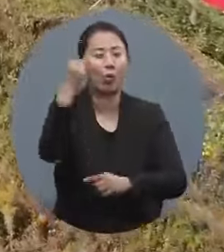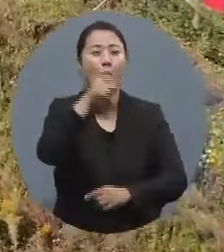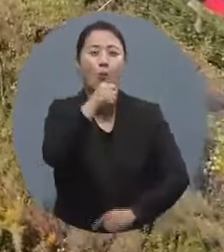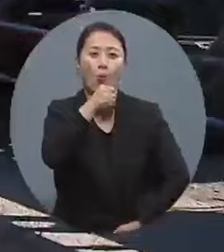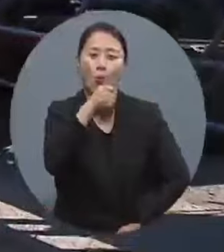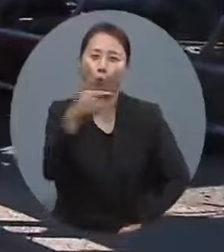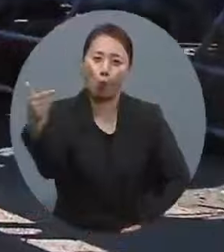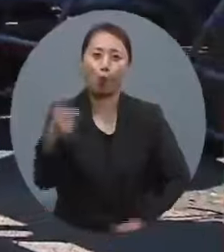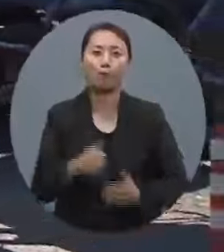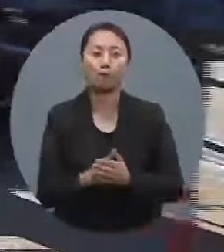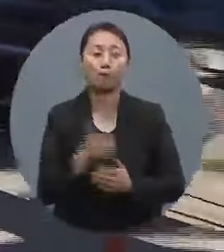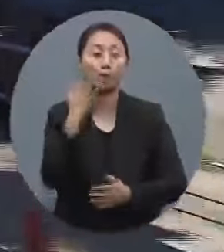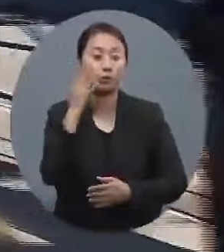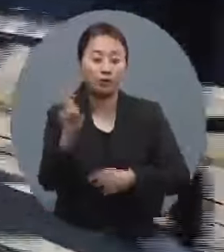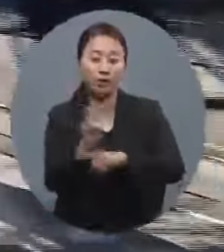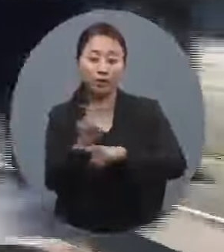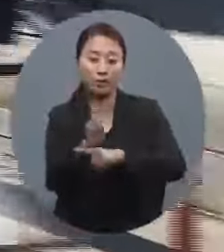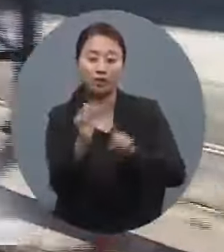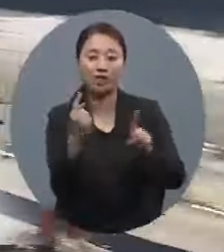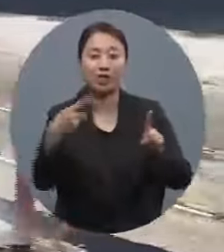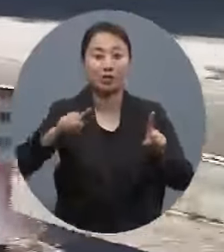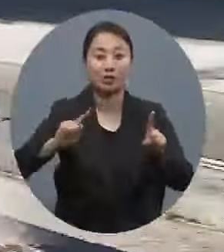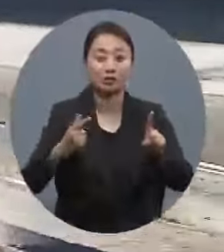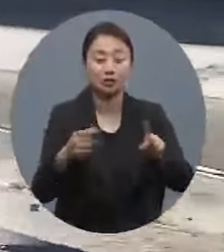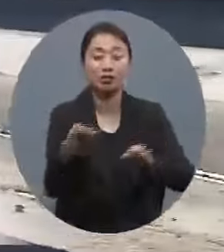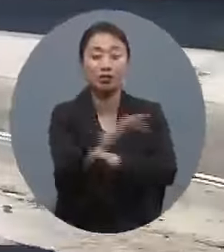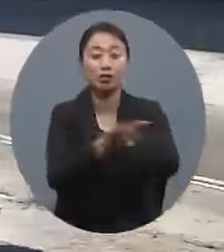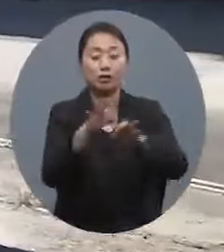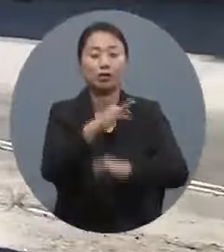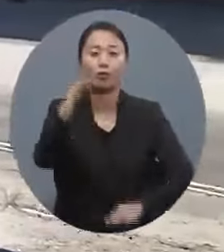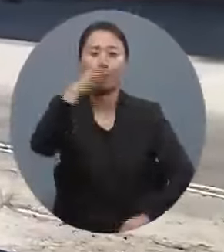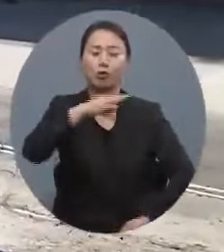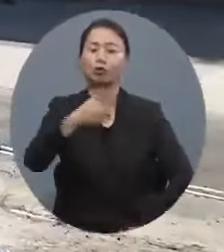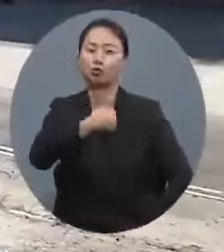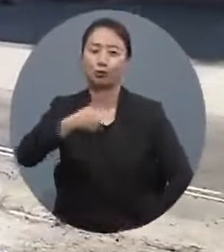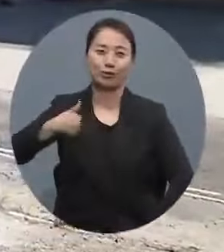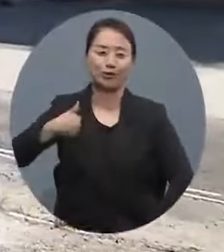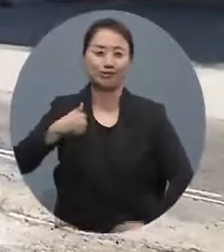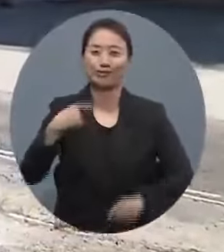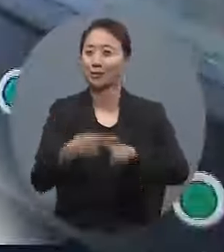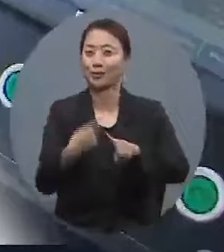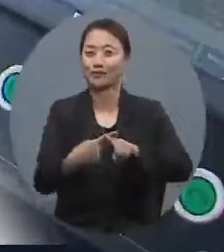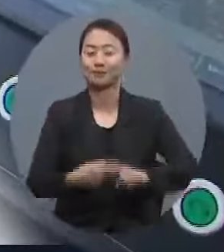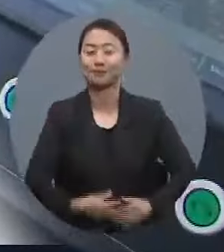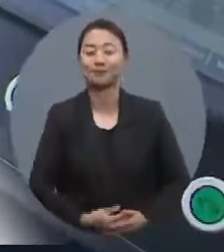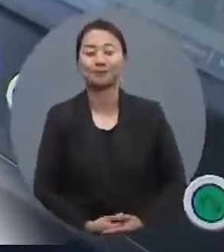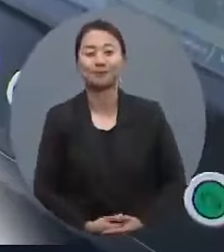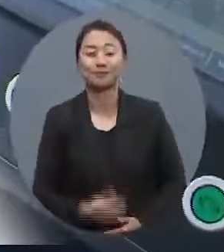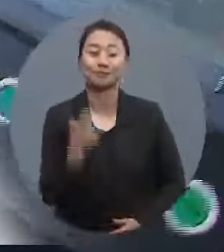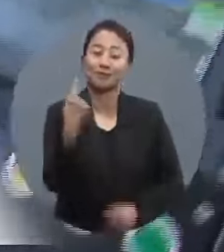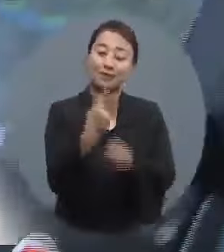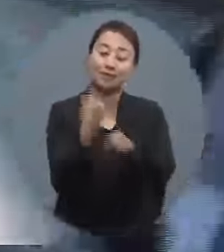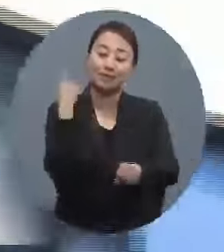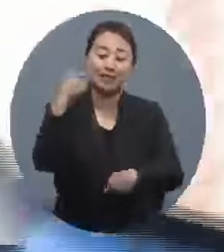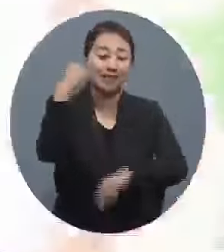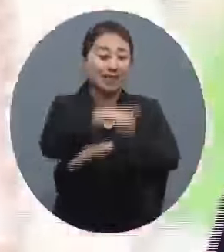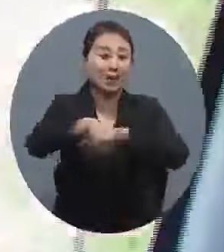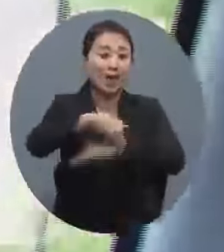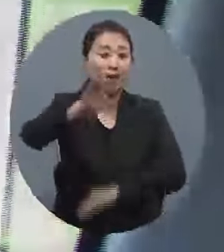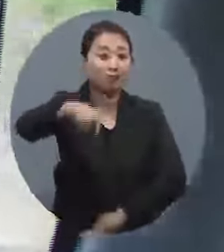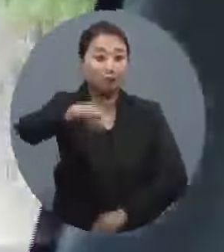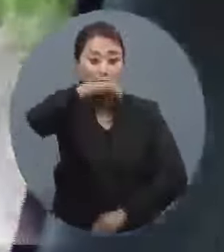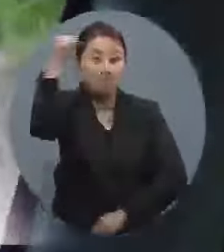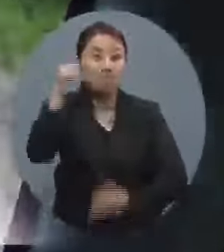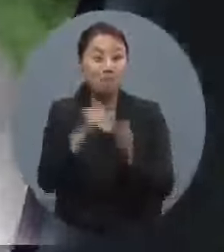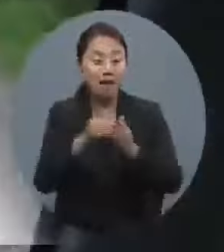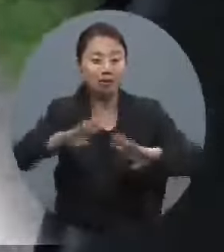것으로 울산 도시철도 1호선의 경제성이 충분하다는 걸로 분석됩니다 지난해 기획 조정부에 이어